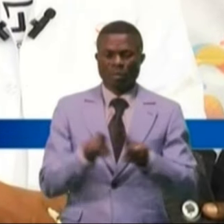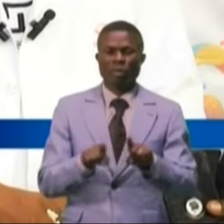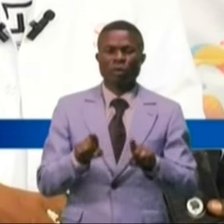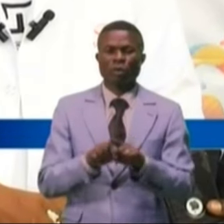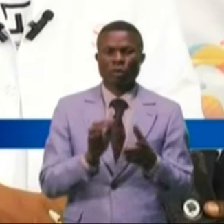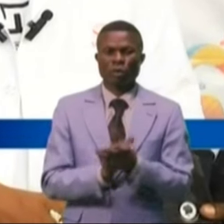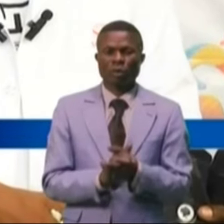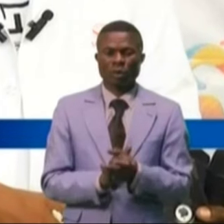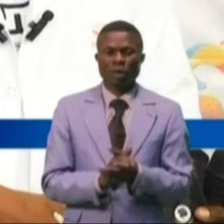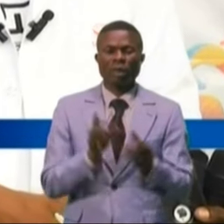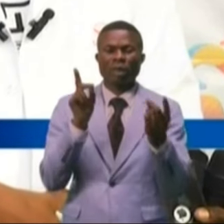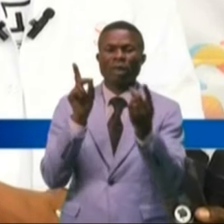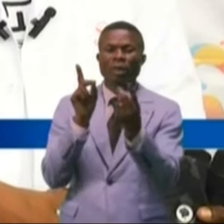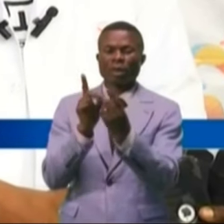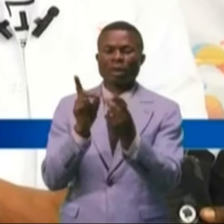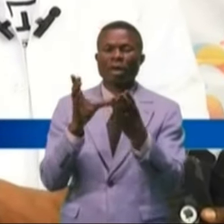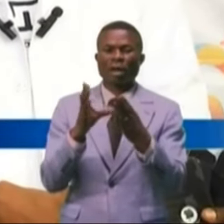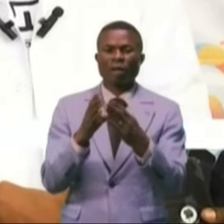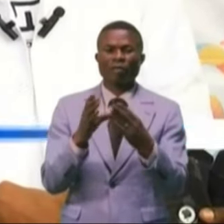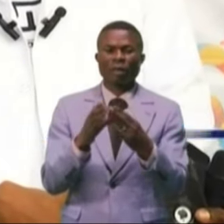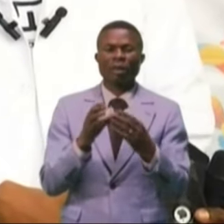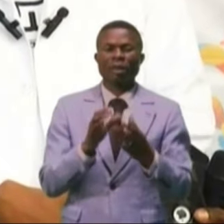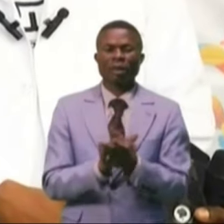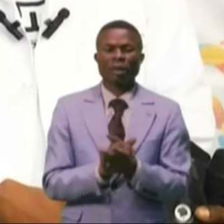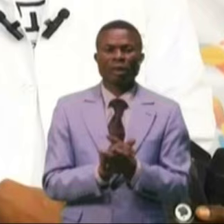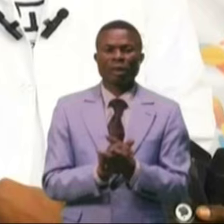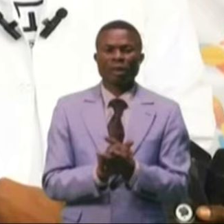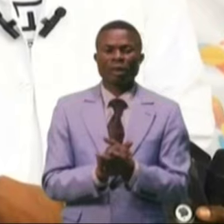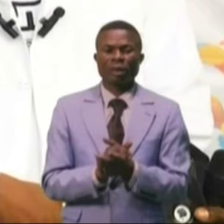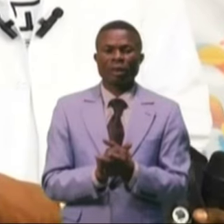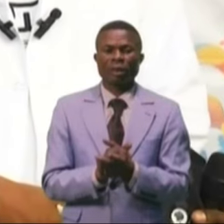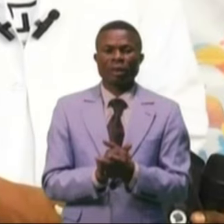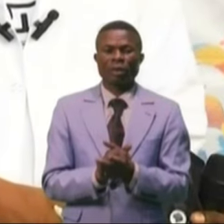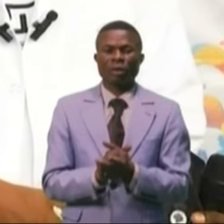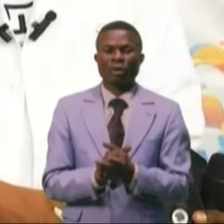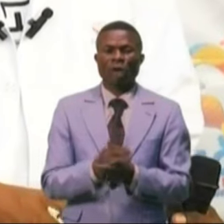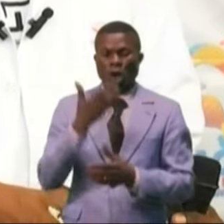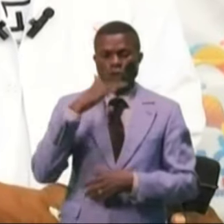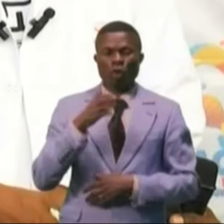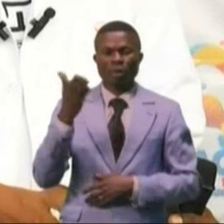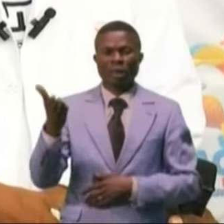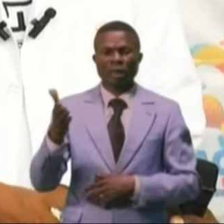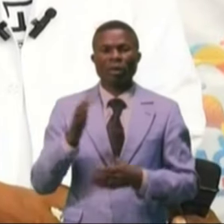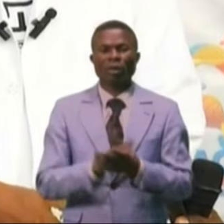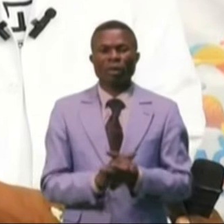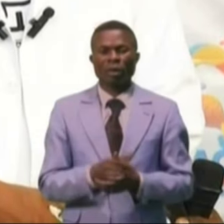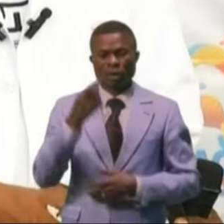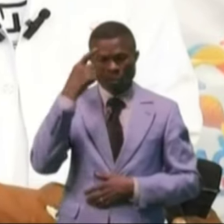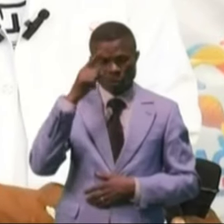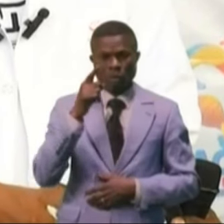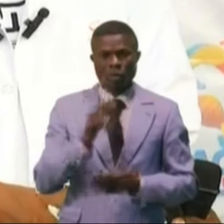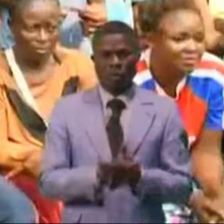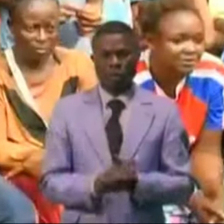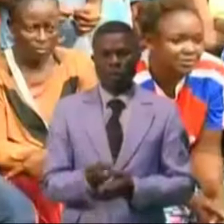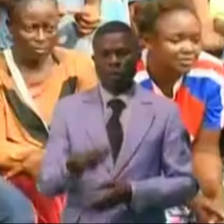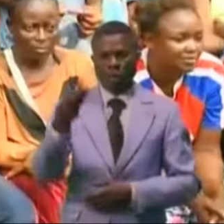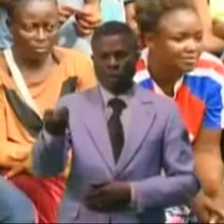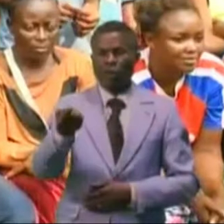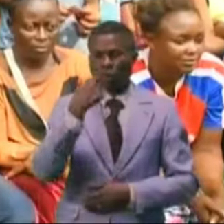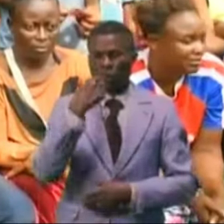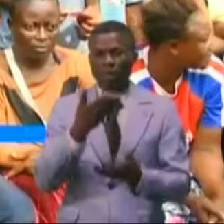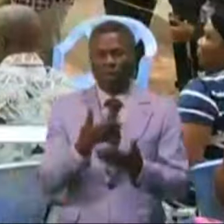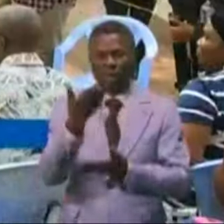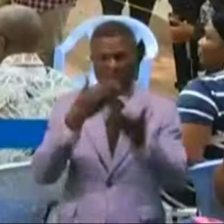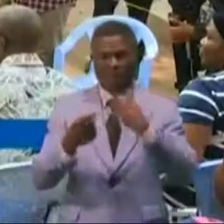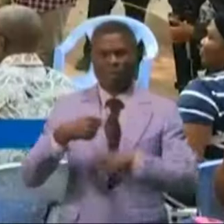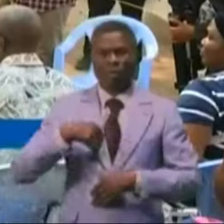avons pris contact avec les grandes formations médicales de la place pour qu'ils fassent le relais. Ces actions